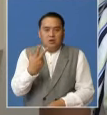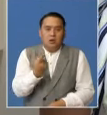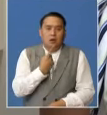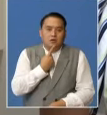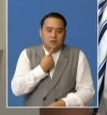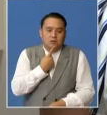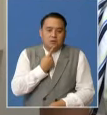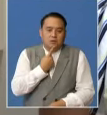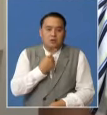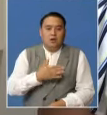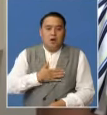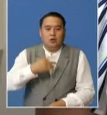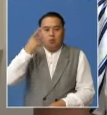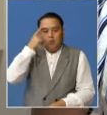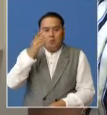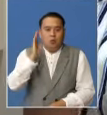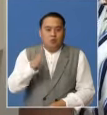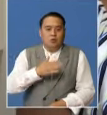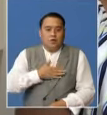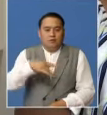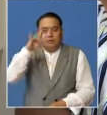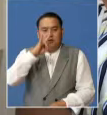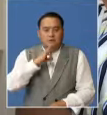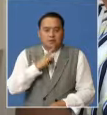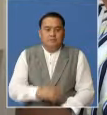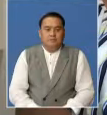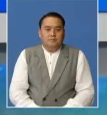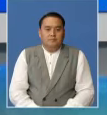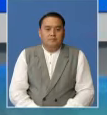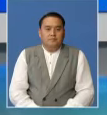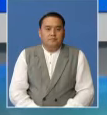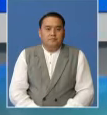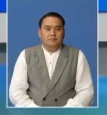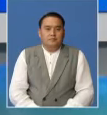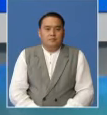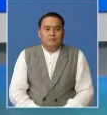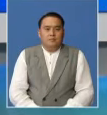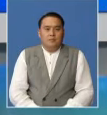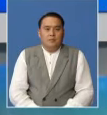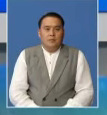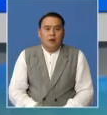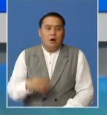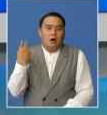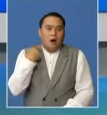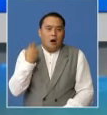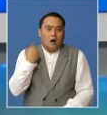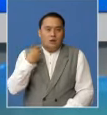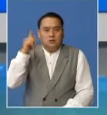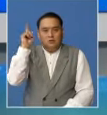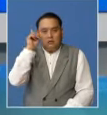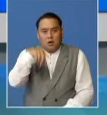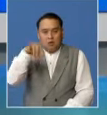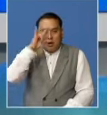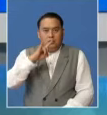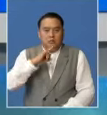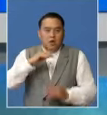языками. Я думаю, это будущее нашего Казахстана. И в Туманном Альбионе знают о казахских